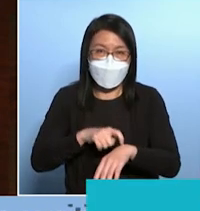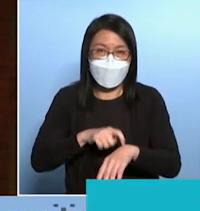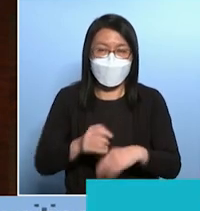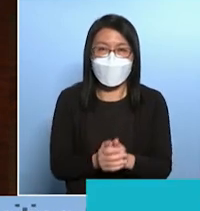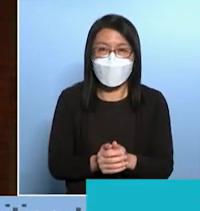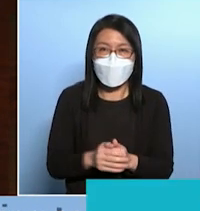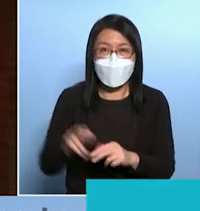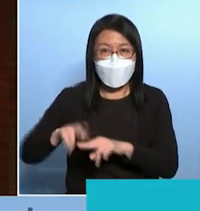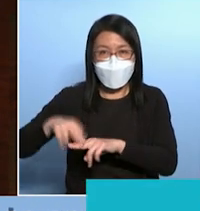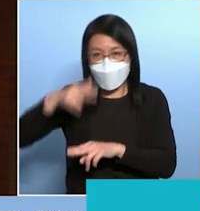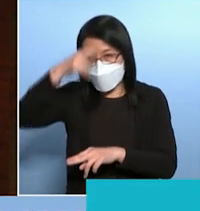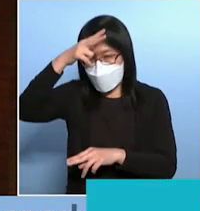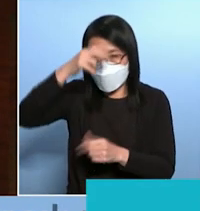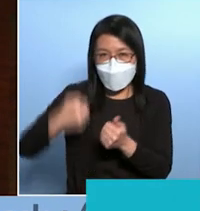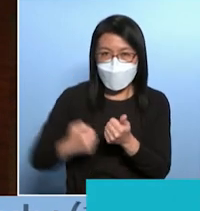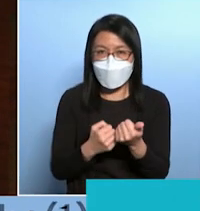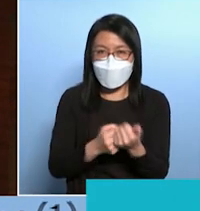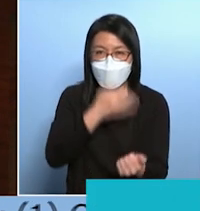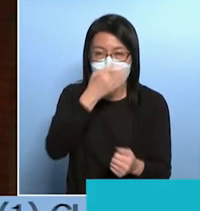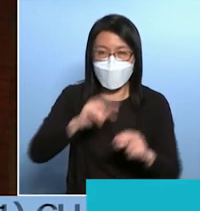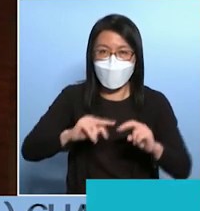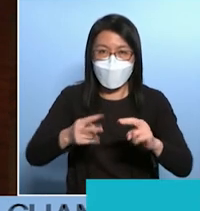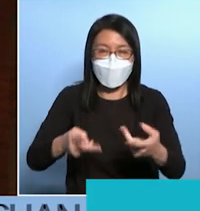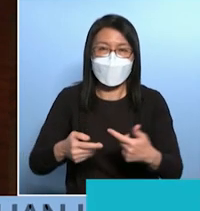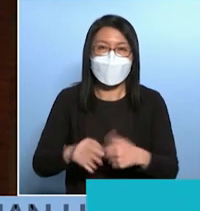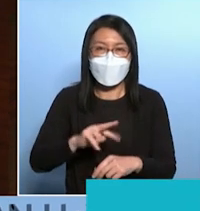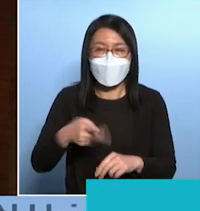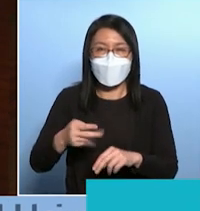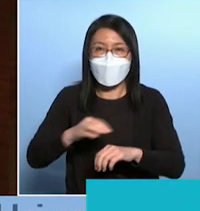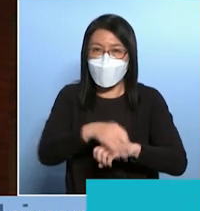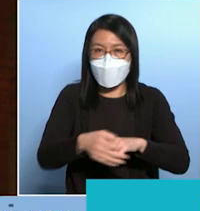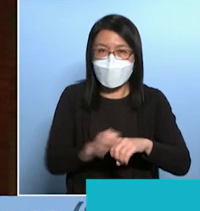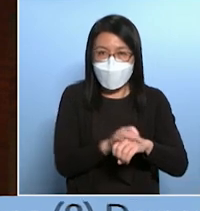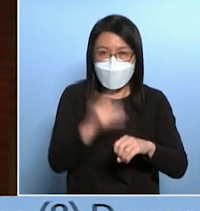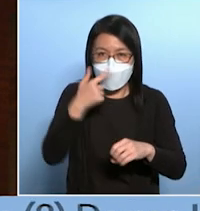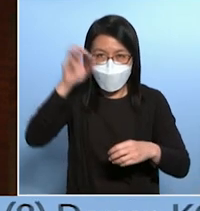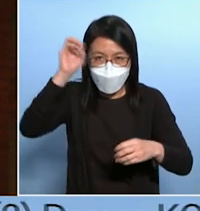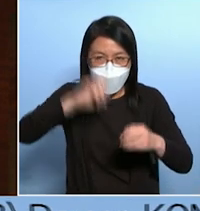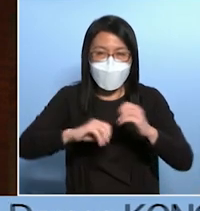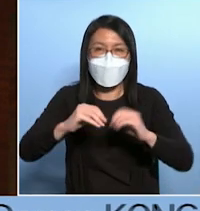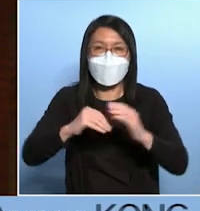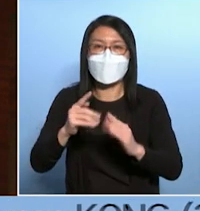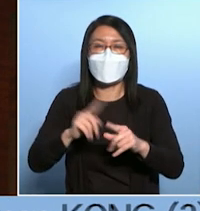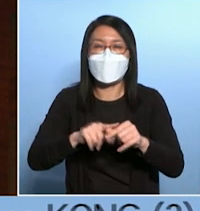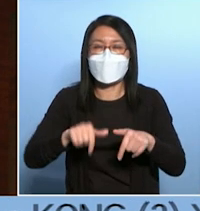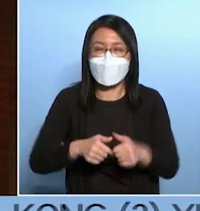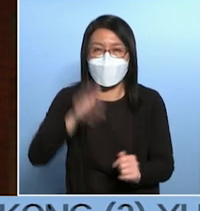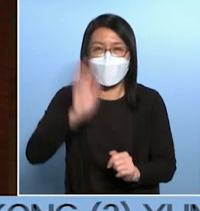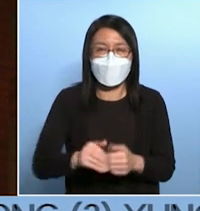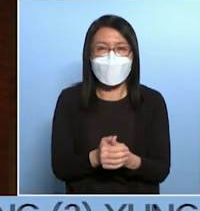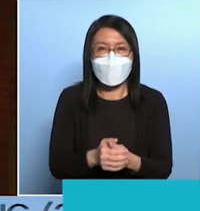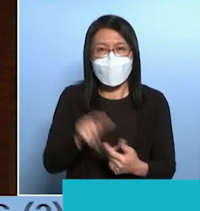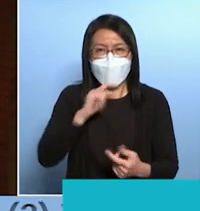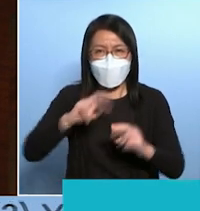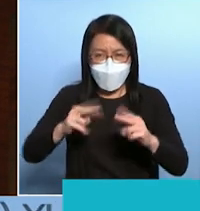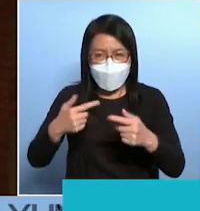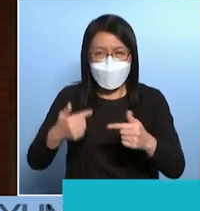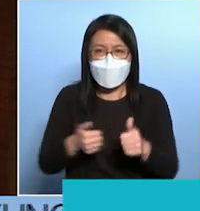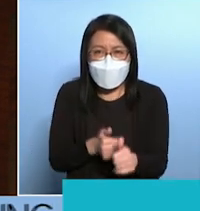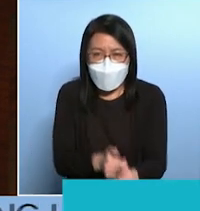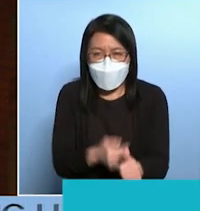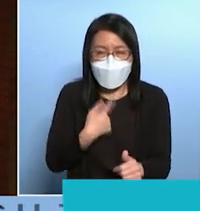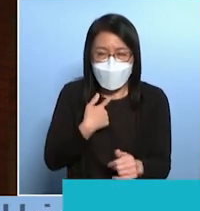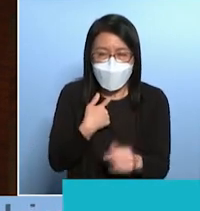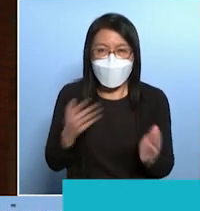中央政府又大力支持香港發展成為國際創新科技中心。為了配合這個發展趨勢，是必須推